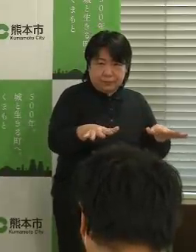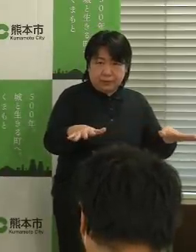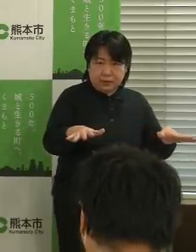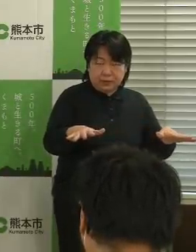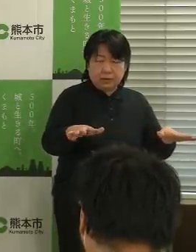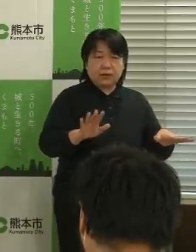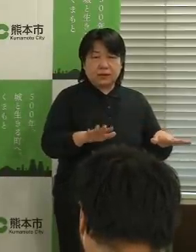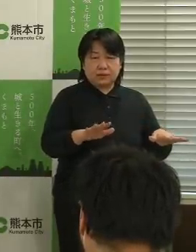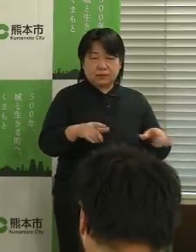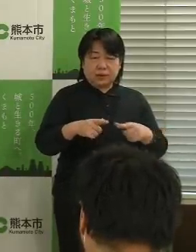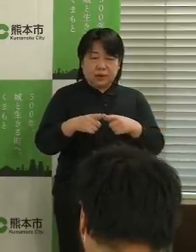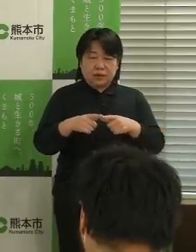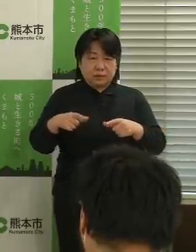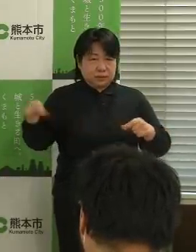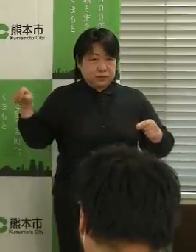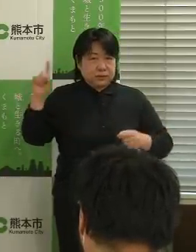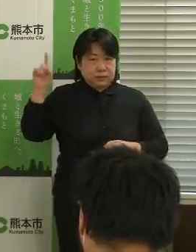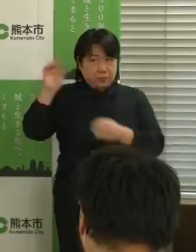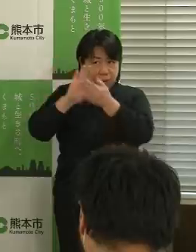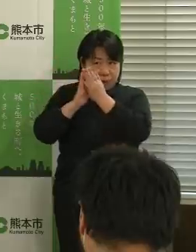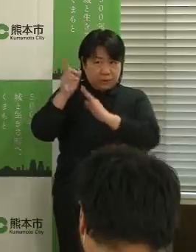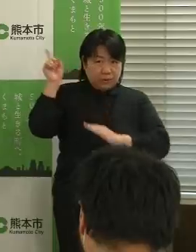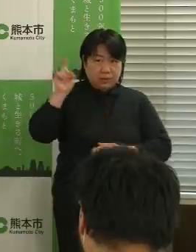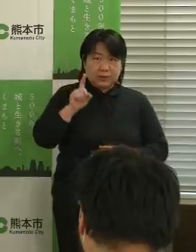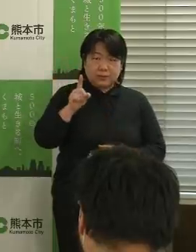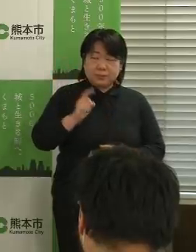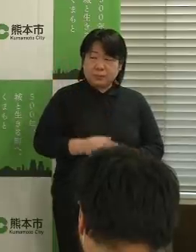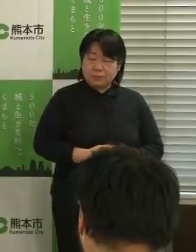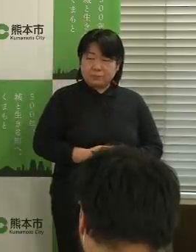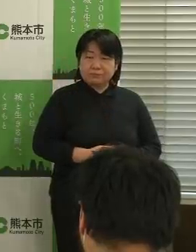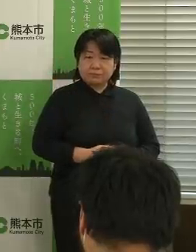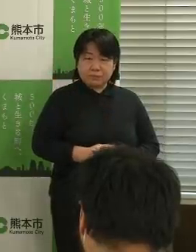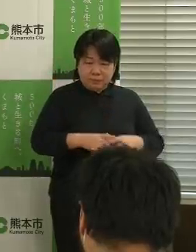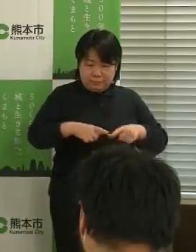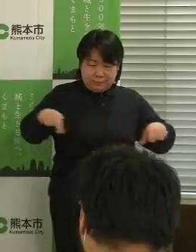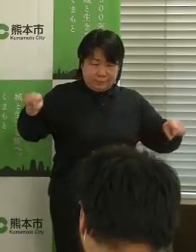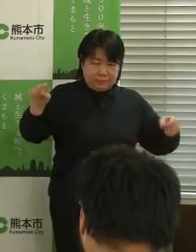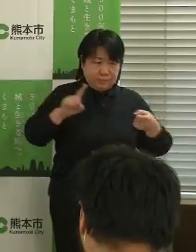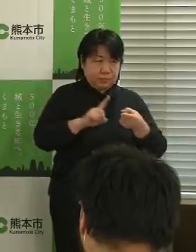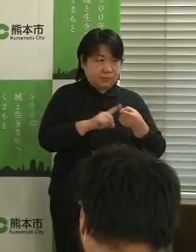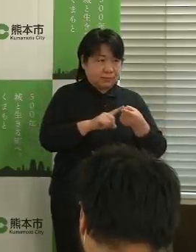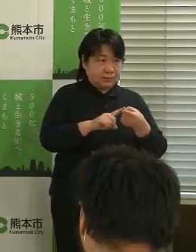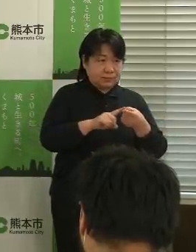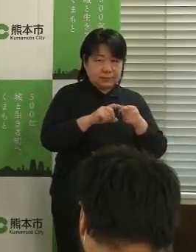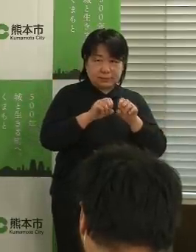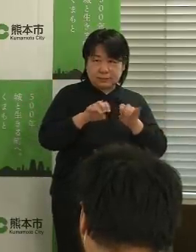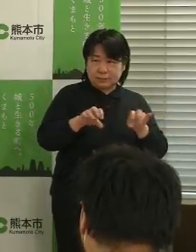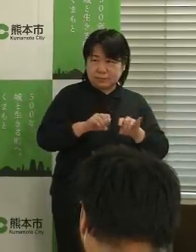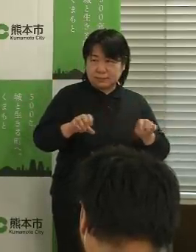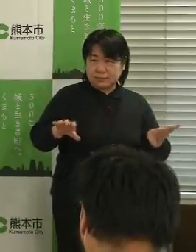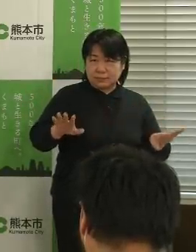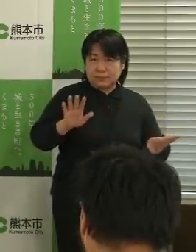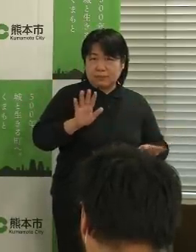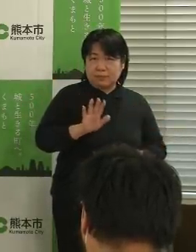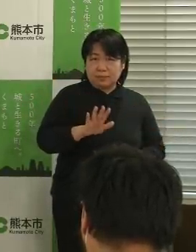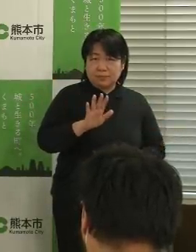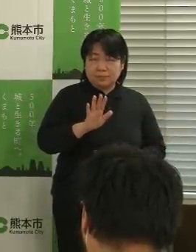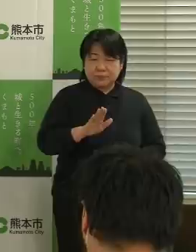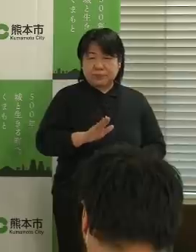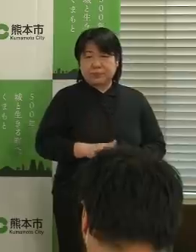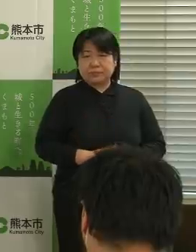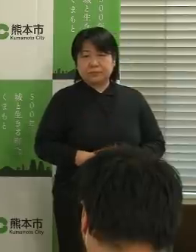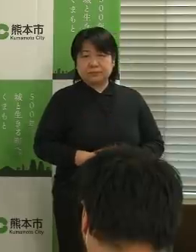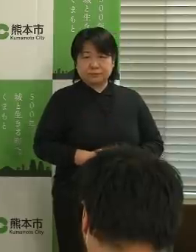もう国の方でも県の方でもですね、今全国的にもですね呼びかけをされているところであります